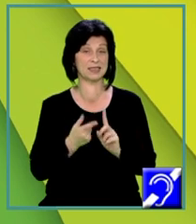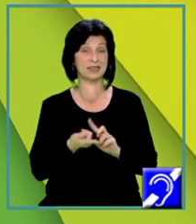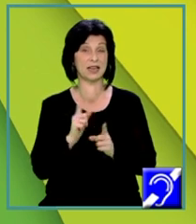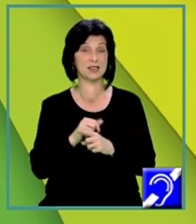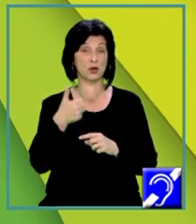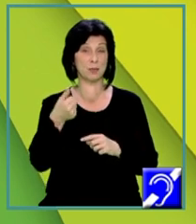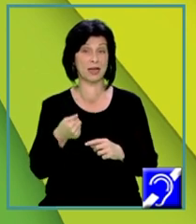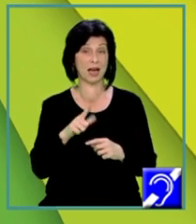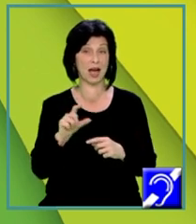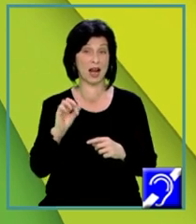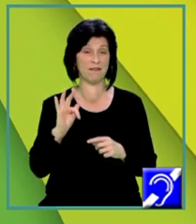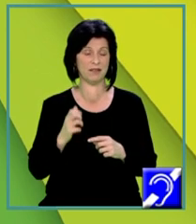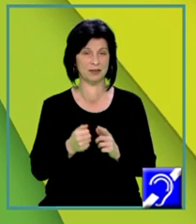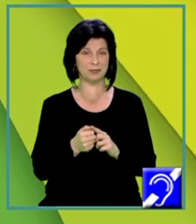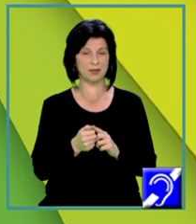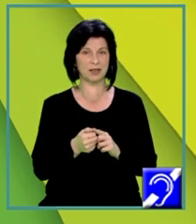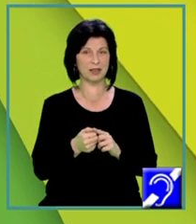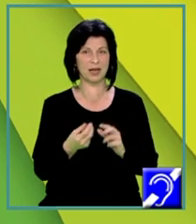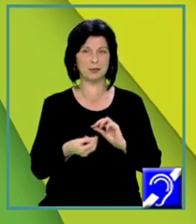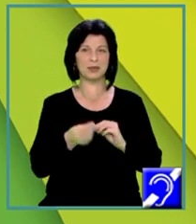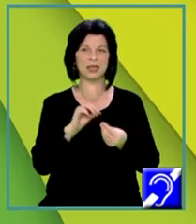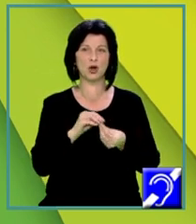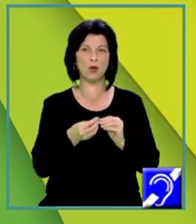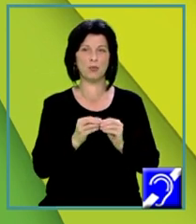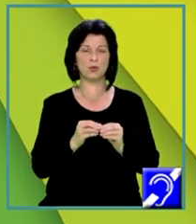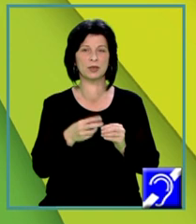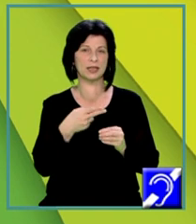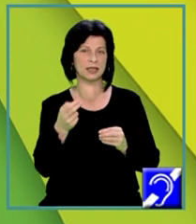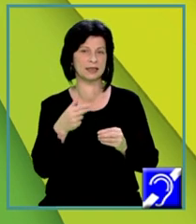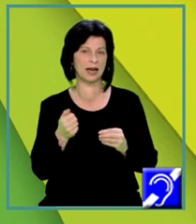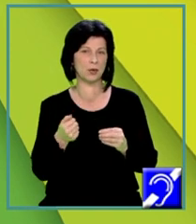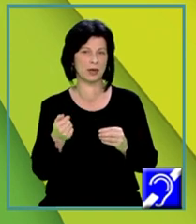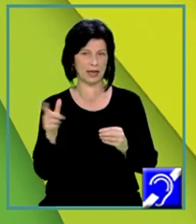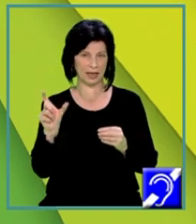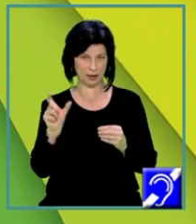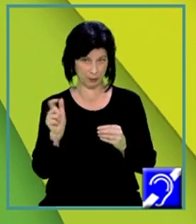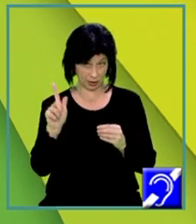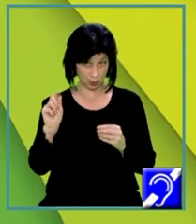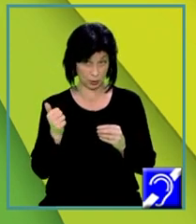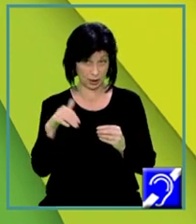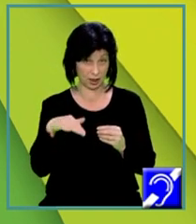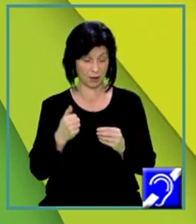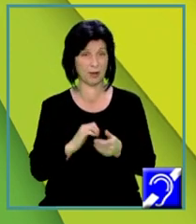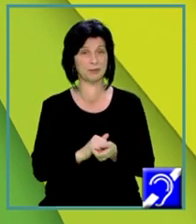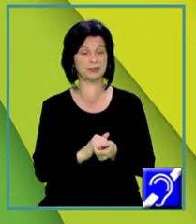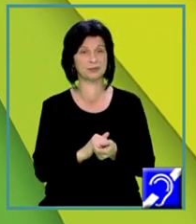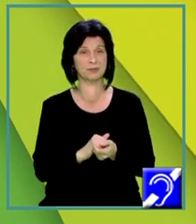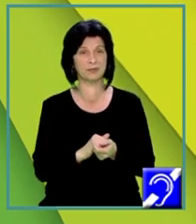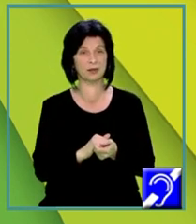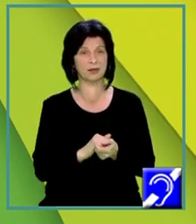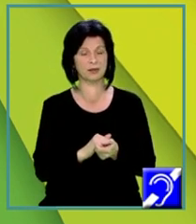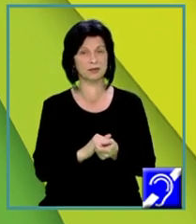operația de el tot dau elementul gama e firesc să ne întrebăm Ce valoare are vreodată dacă e trezit este gama